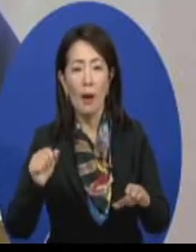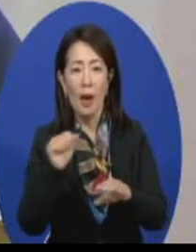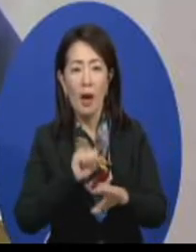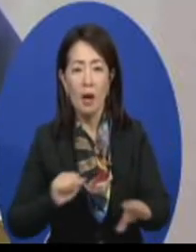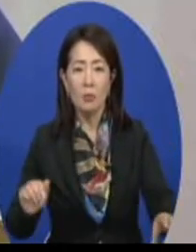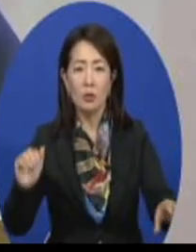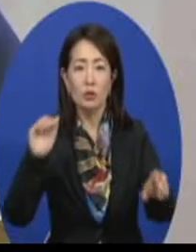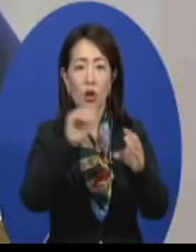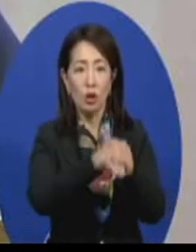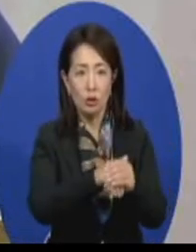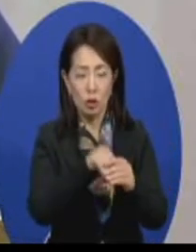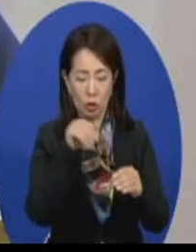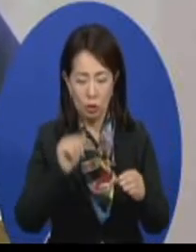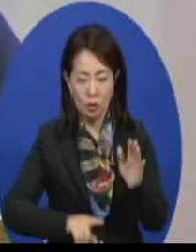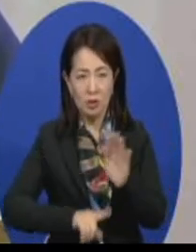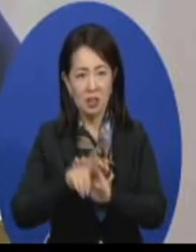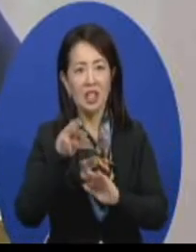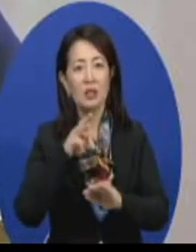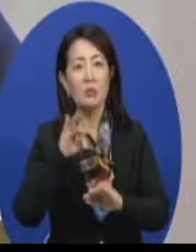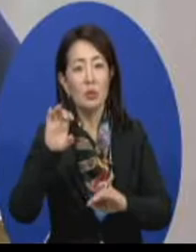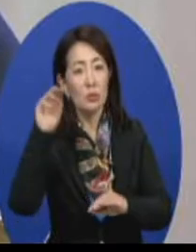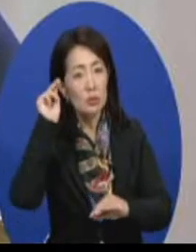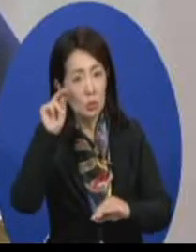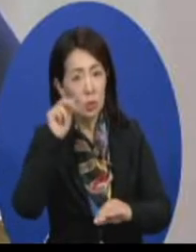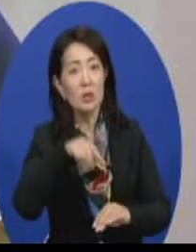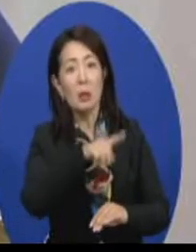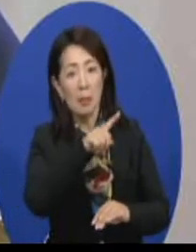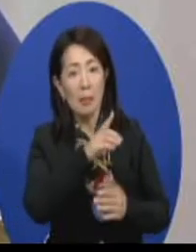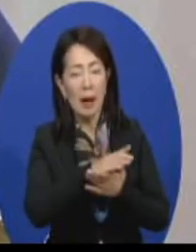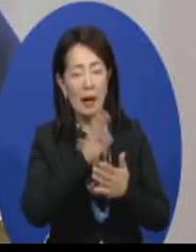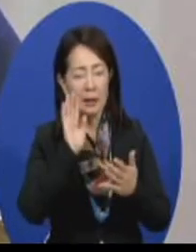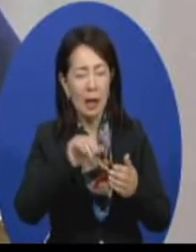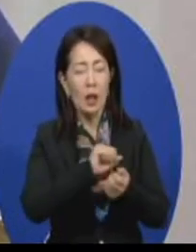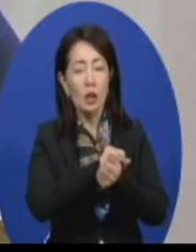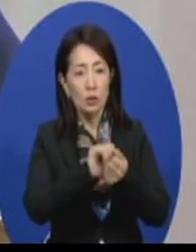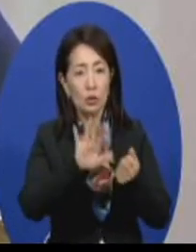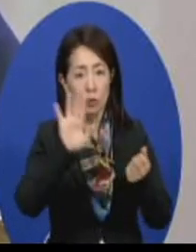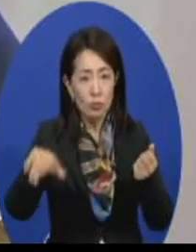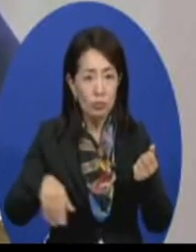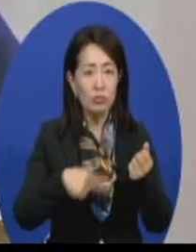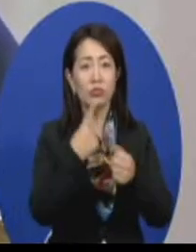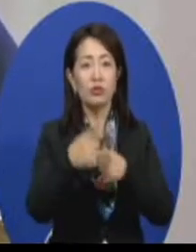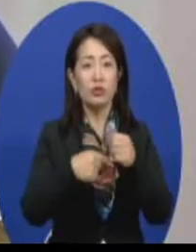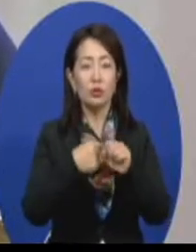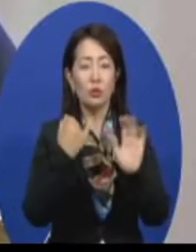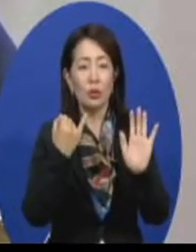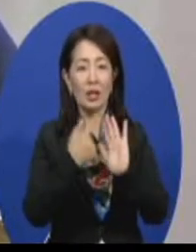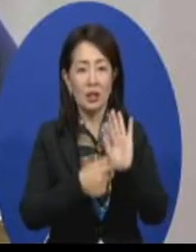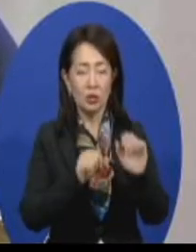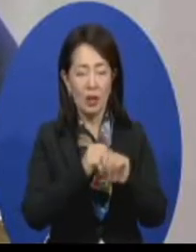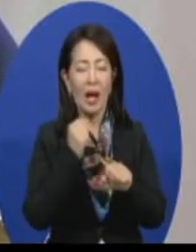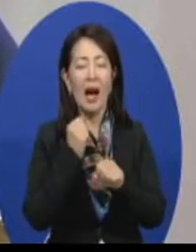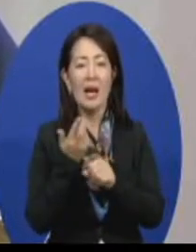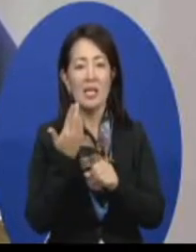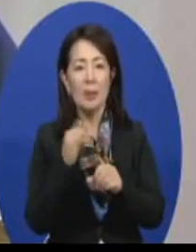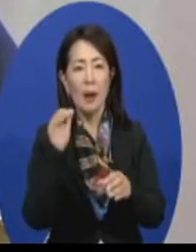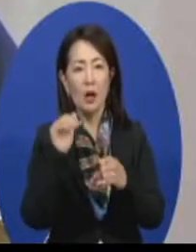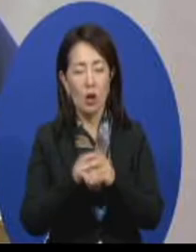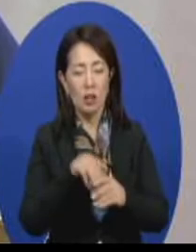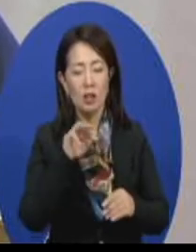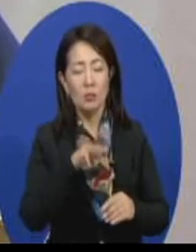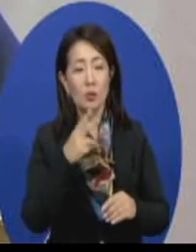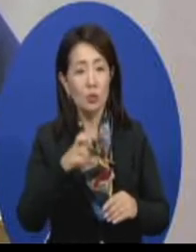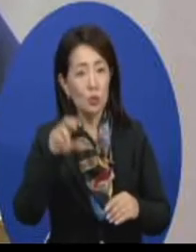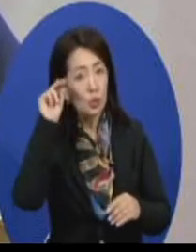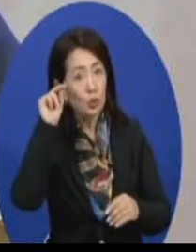эмсүүдэд өнөөдрөөс эхлээд суралцж байгаа. Төгсөөд ирэх 6 сар эмсүүдэд өгсөөд шууд ажлын байр нь бэлэн. Эмсүүдэд сурах